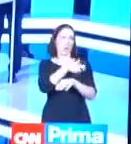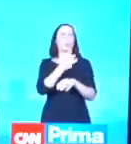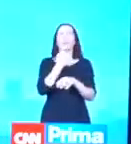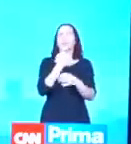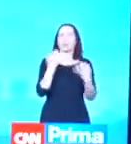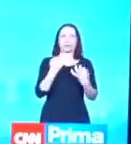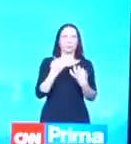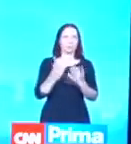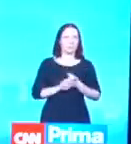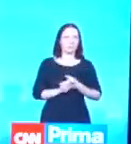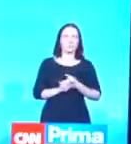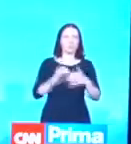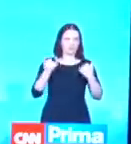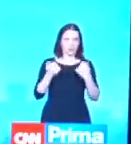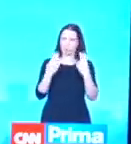jo?